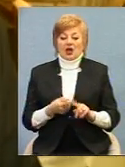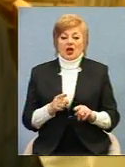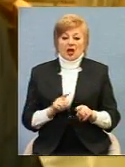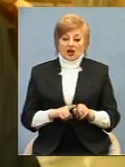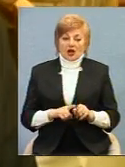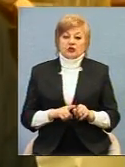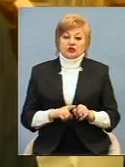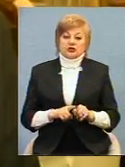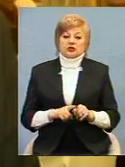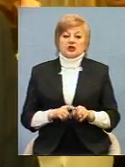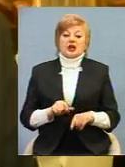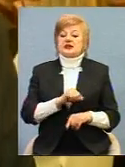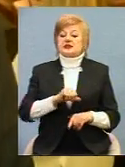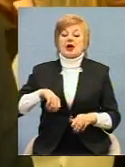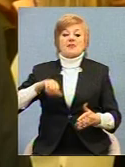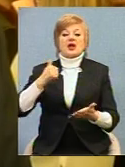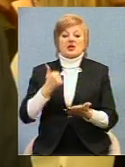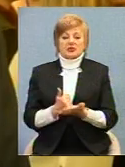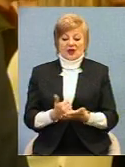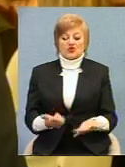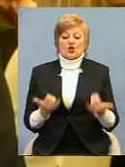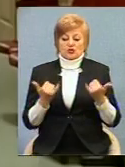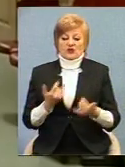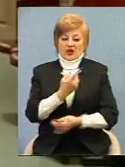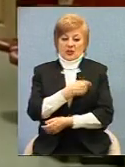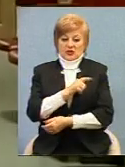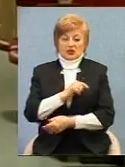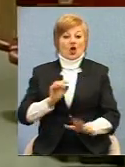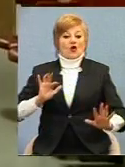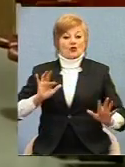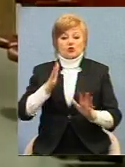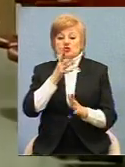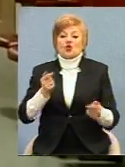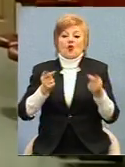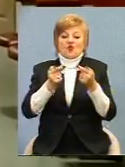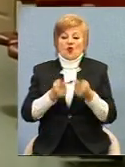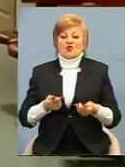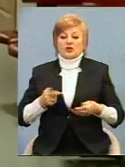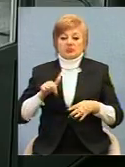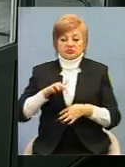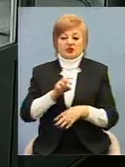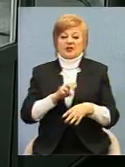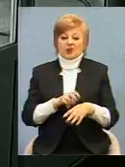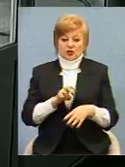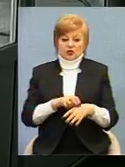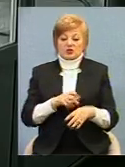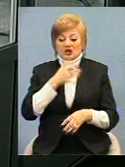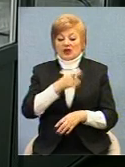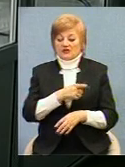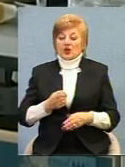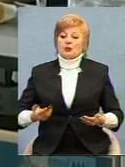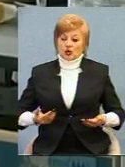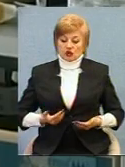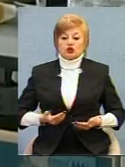будет самое главное в современной медицине. У випадку своєчасного звернення до фахівців термін життя після комплексного